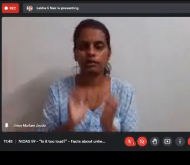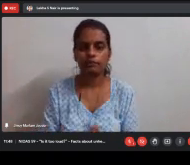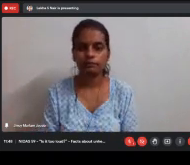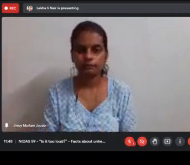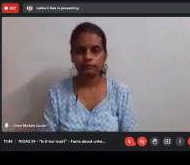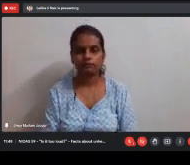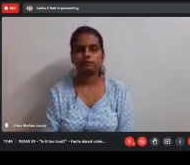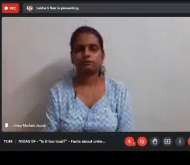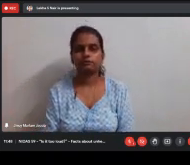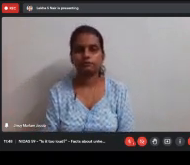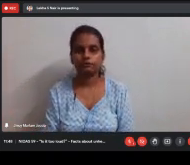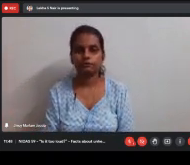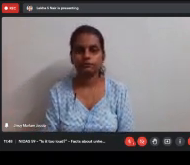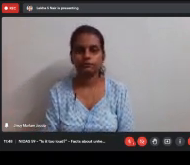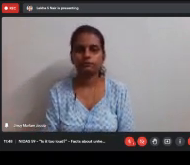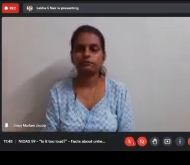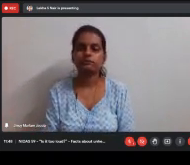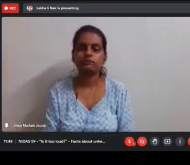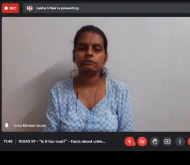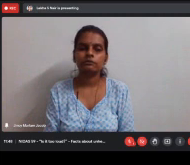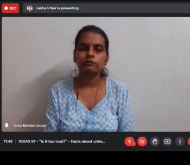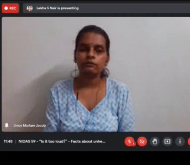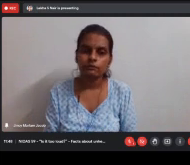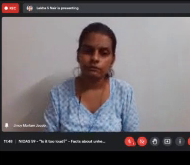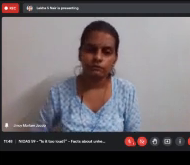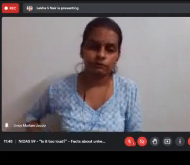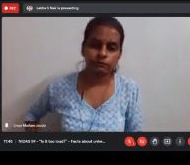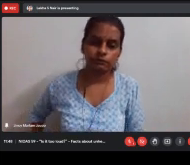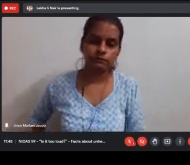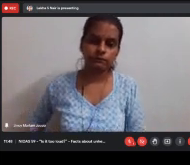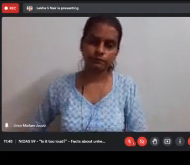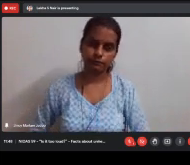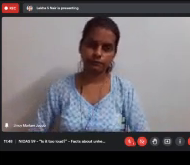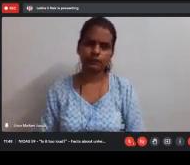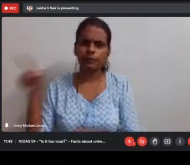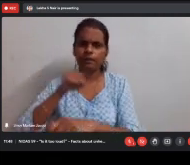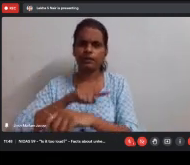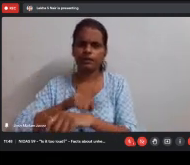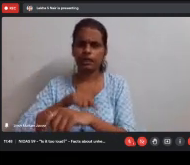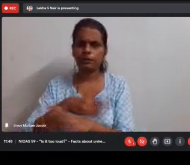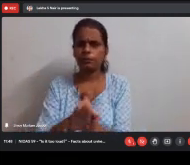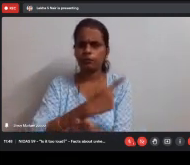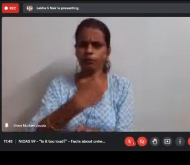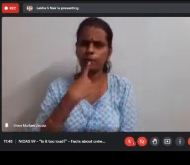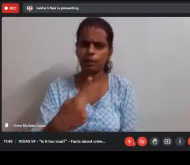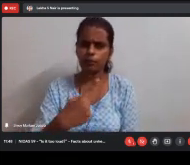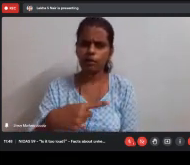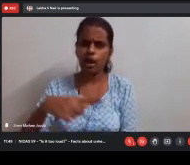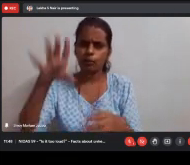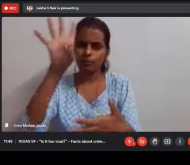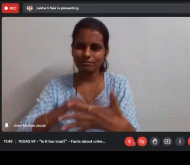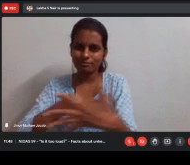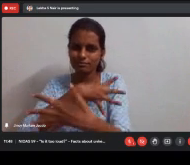എന്നുണ്ടെങ്കിൽ അതല്ല, അത് ലൂസ് ആണെങ്കിൽ എന്ത് പറ്റും, അതിൽ നിന്നും ശബ്ദം പുറത്തോട്ട് വരും, നമുക്ക് കറക്റ്റ് ആയിട്ട് ശബ്ദം ഉള്ളിലോട്ട് കേൾക്കില്ല,